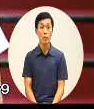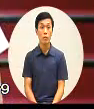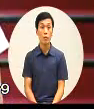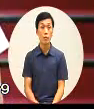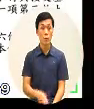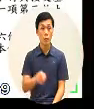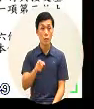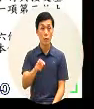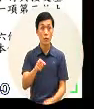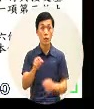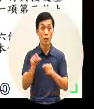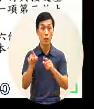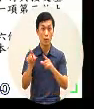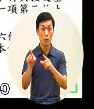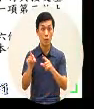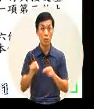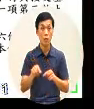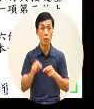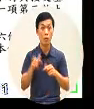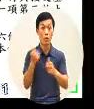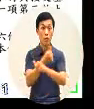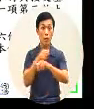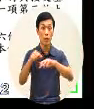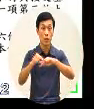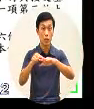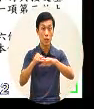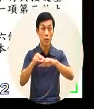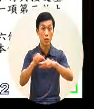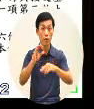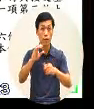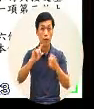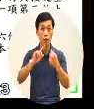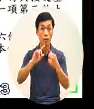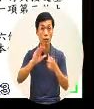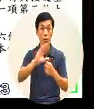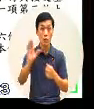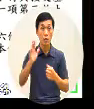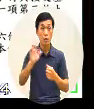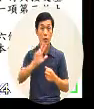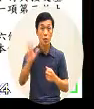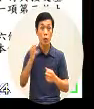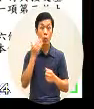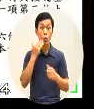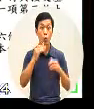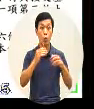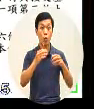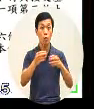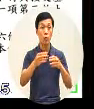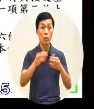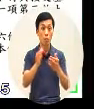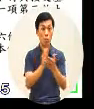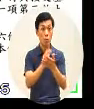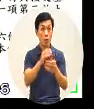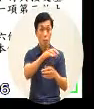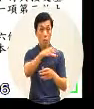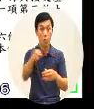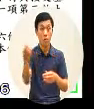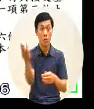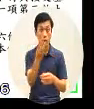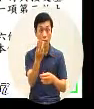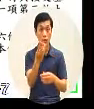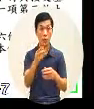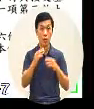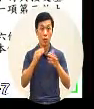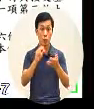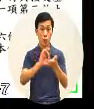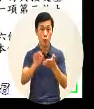那么它以这个自代金的实施方式，如果是三家以上估价，就是以市价。很